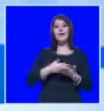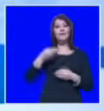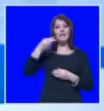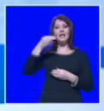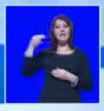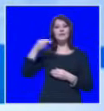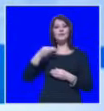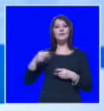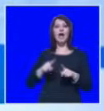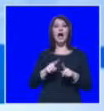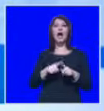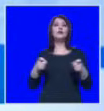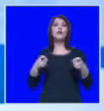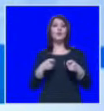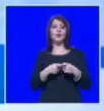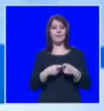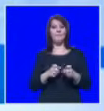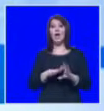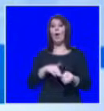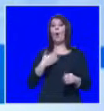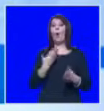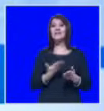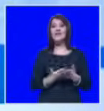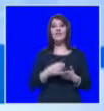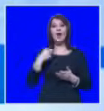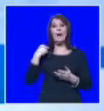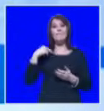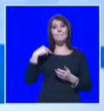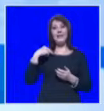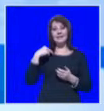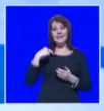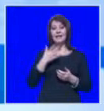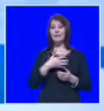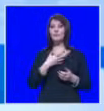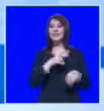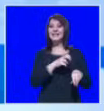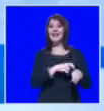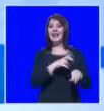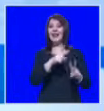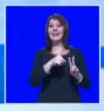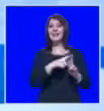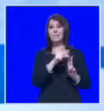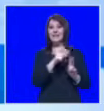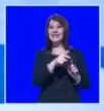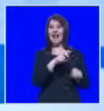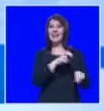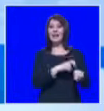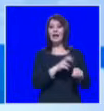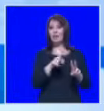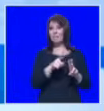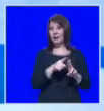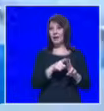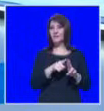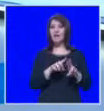война. Оставка на президента поиска председателя на парламентарната група на ДПС Делян Пеевски. И в